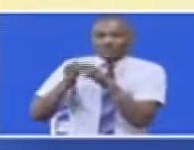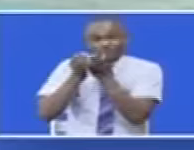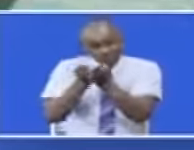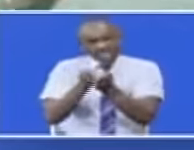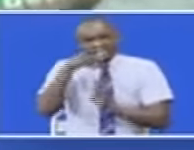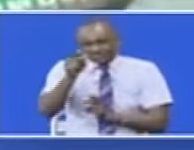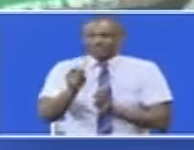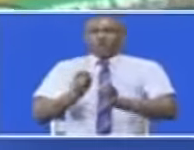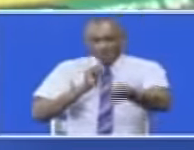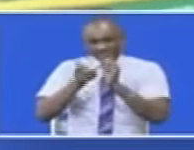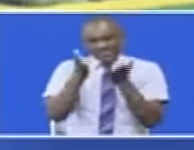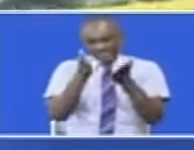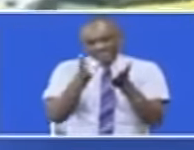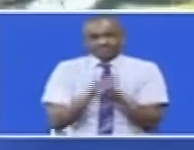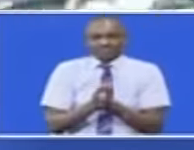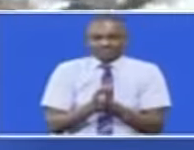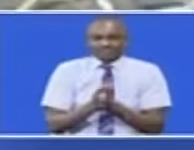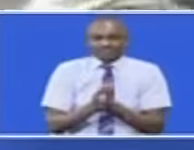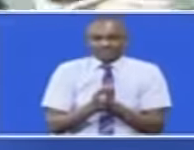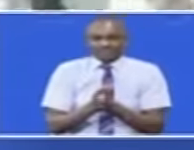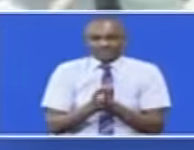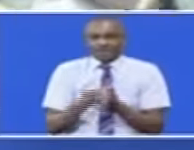Wanachapa makasia kwa mpigo.